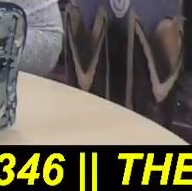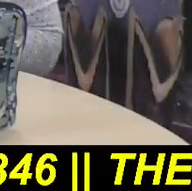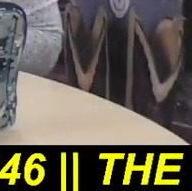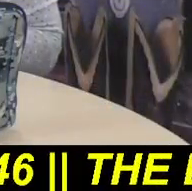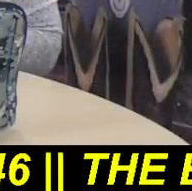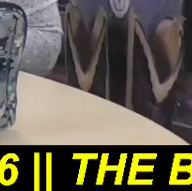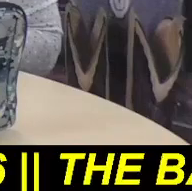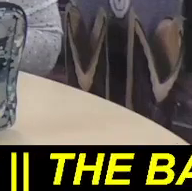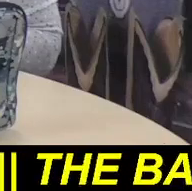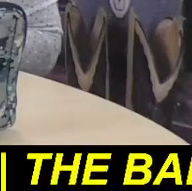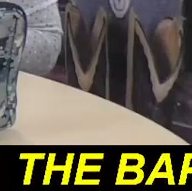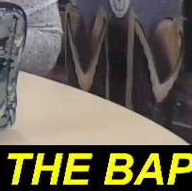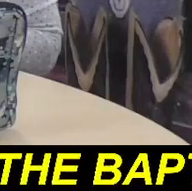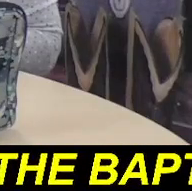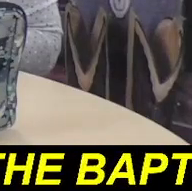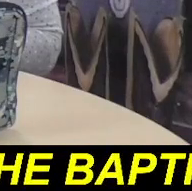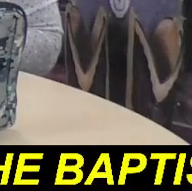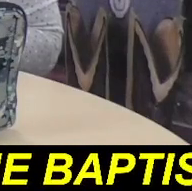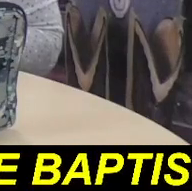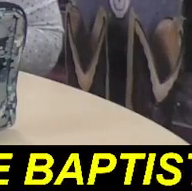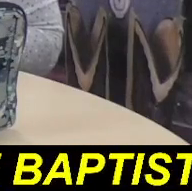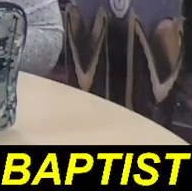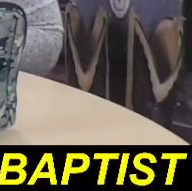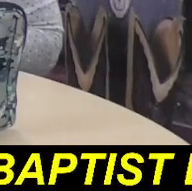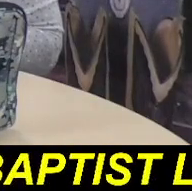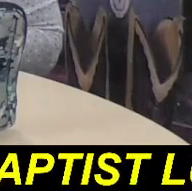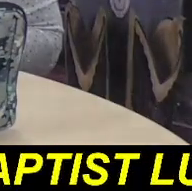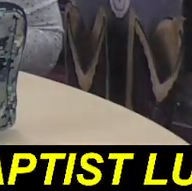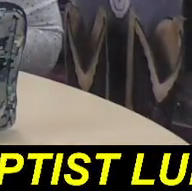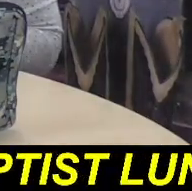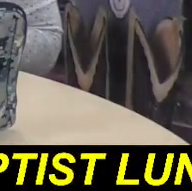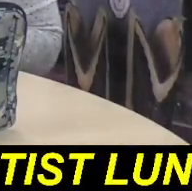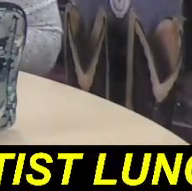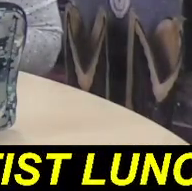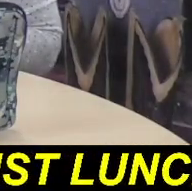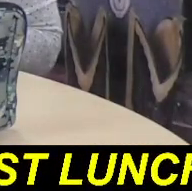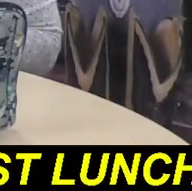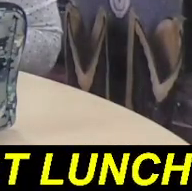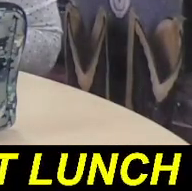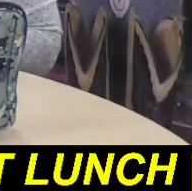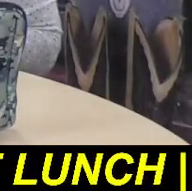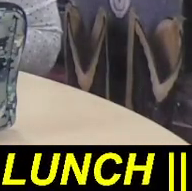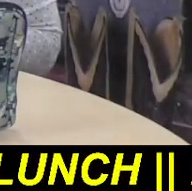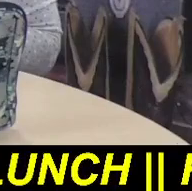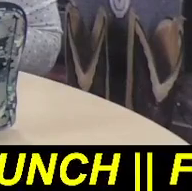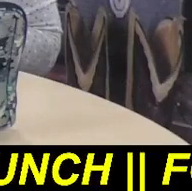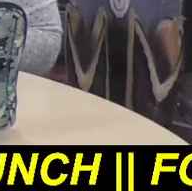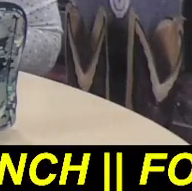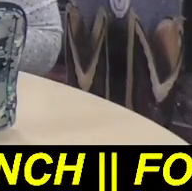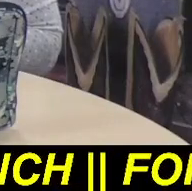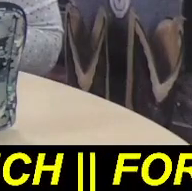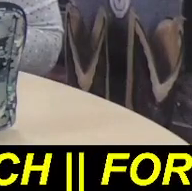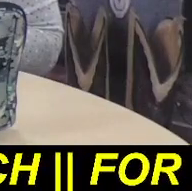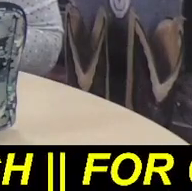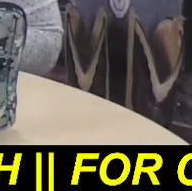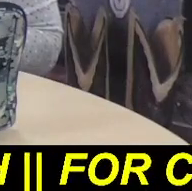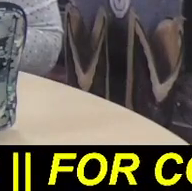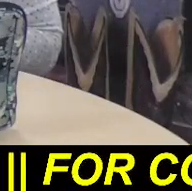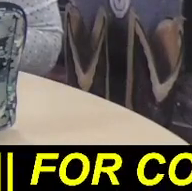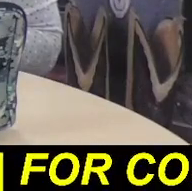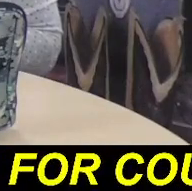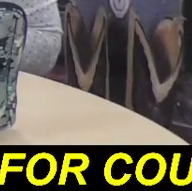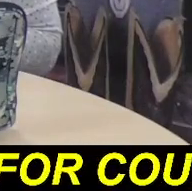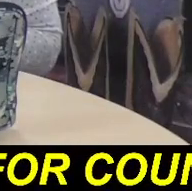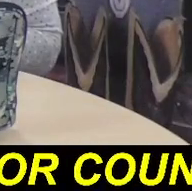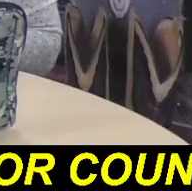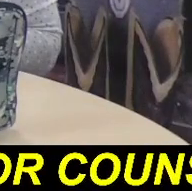component of the Christian life Paano natin maipapas gana yung ating buhay ibig